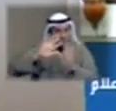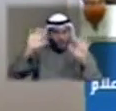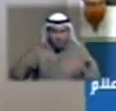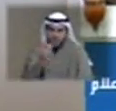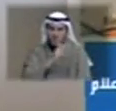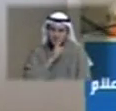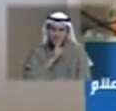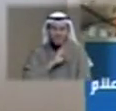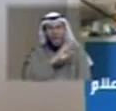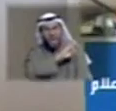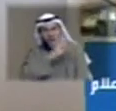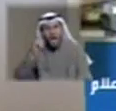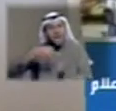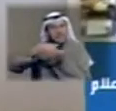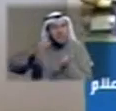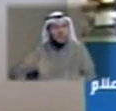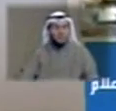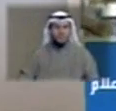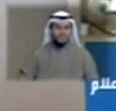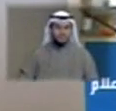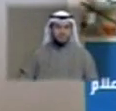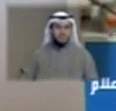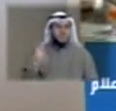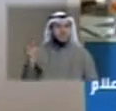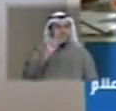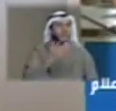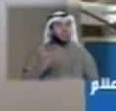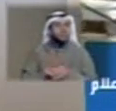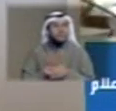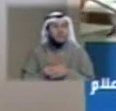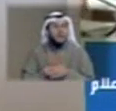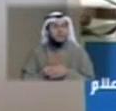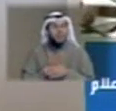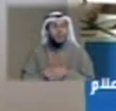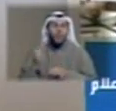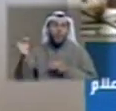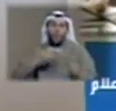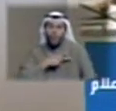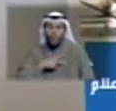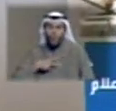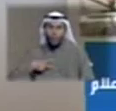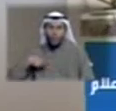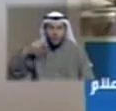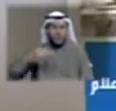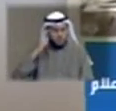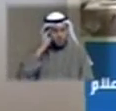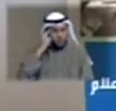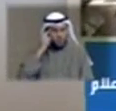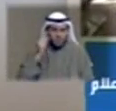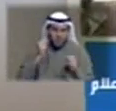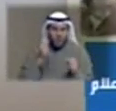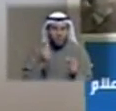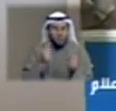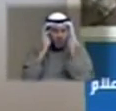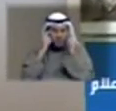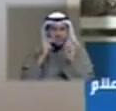لا للإسراف، وذلك أيضا تماشيا مع سياسة الدولة في ظل الظروف الاقتصادية التي تشهدها